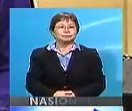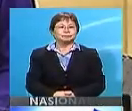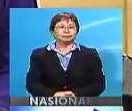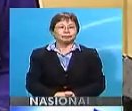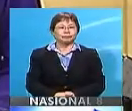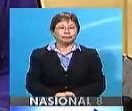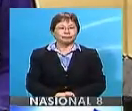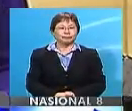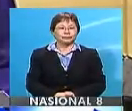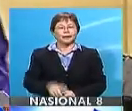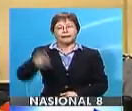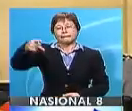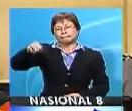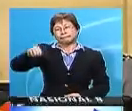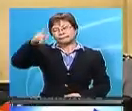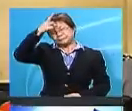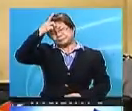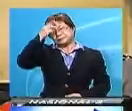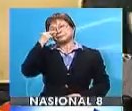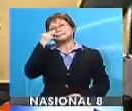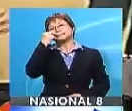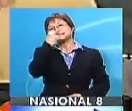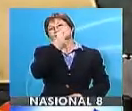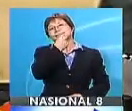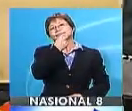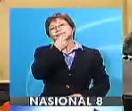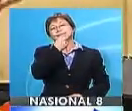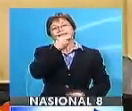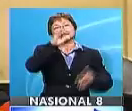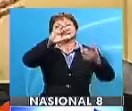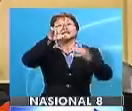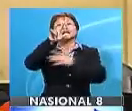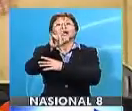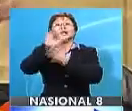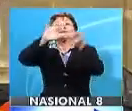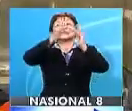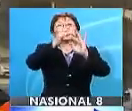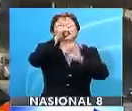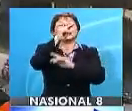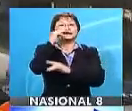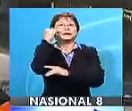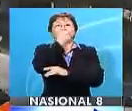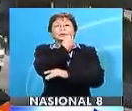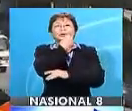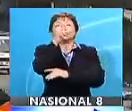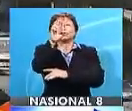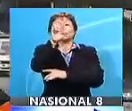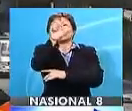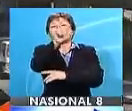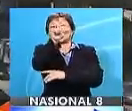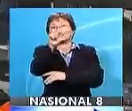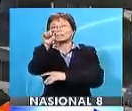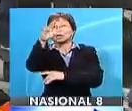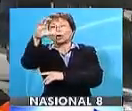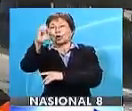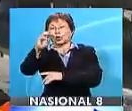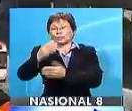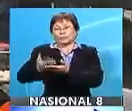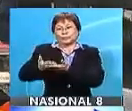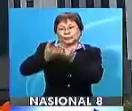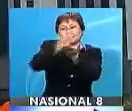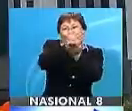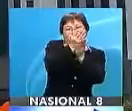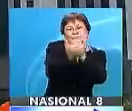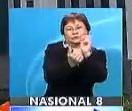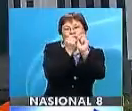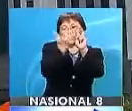keusahawanan perdana menteri Datuk Seri Mohamad Najib Tun Razak menerusi laman sosialnya najibrazak.com berkata dalam pembentangan bajet